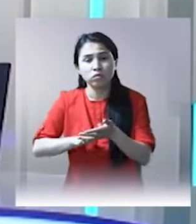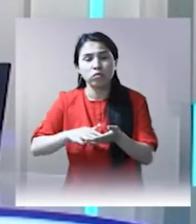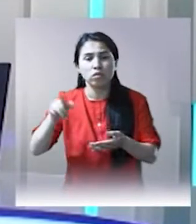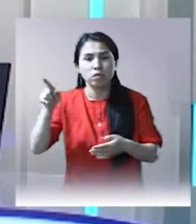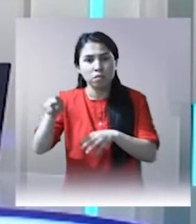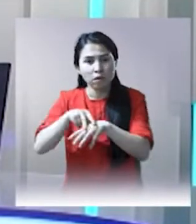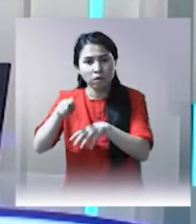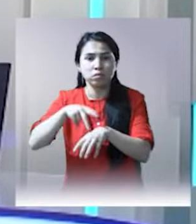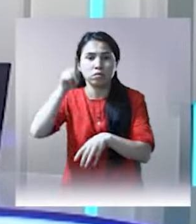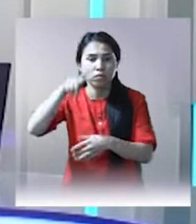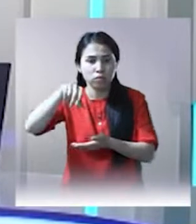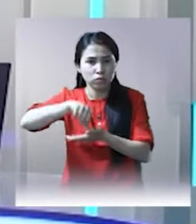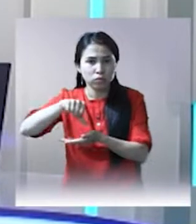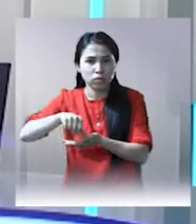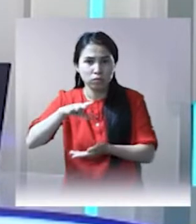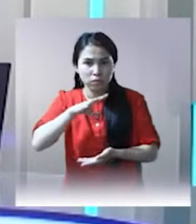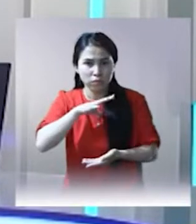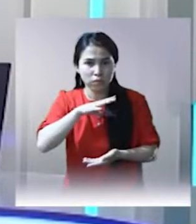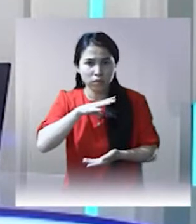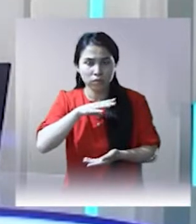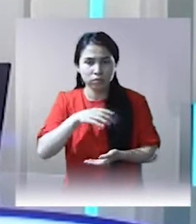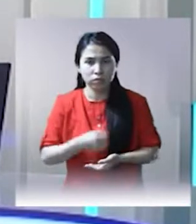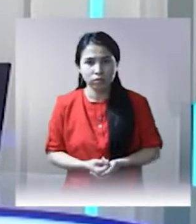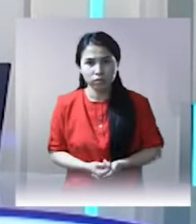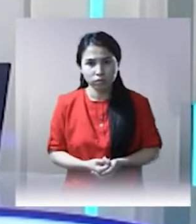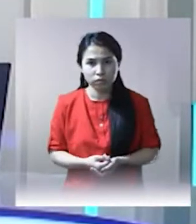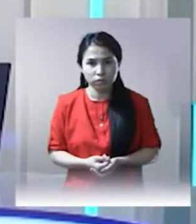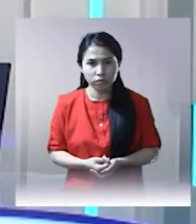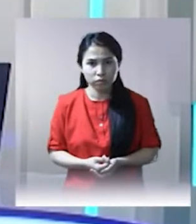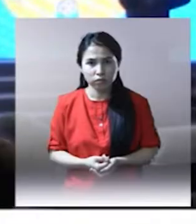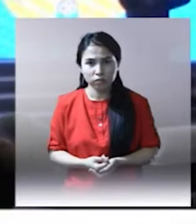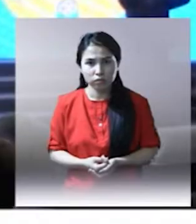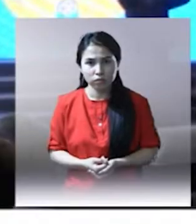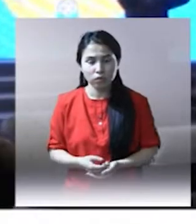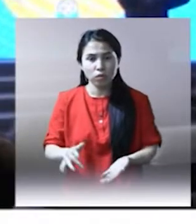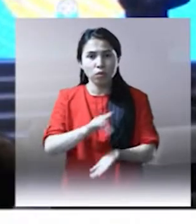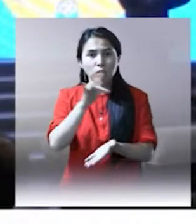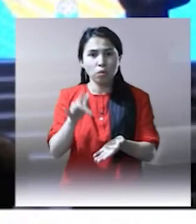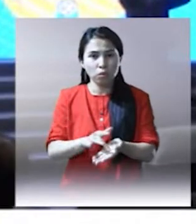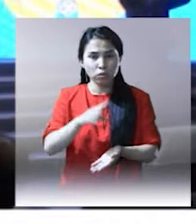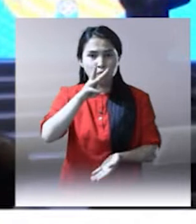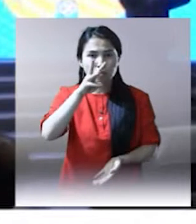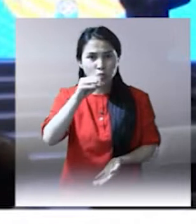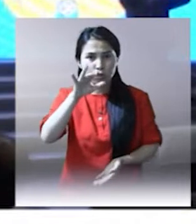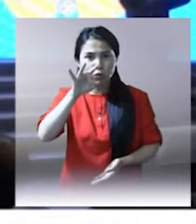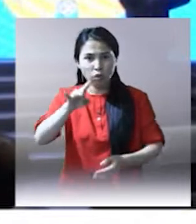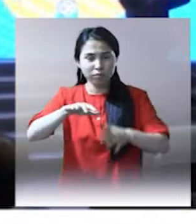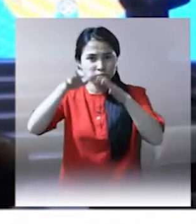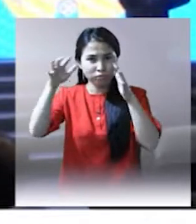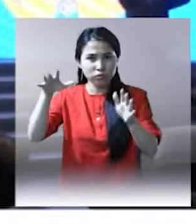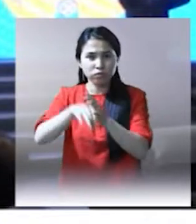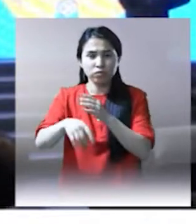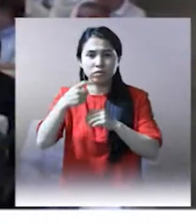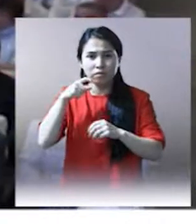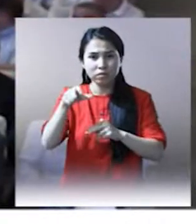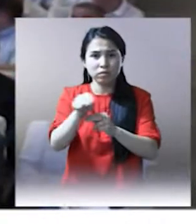учаскелік полицейлер. Жиыннан жиғанын әріптесім айтады. Қаладағы қоқыс пен жол жырының маңайындағы мәселелер